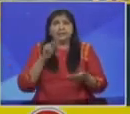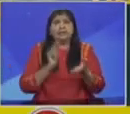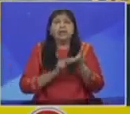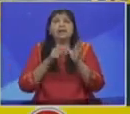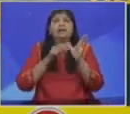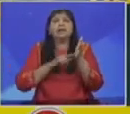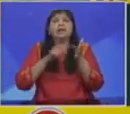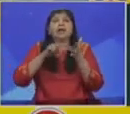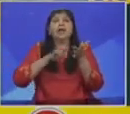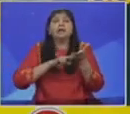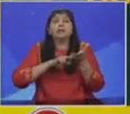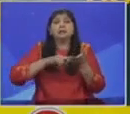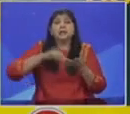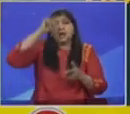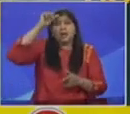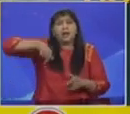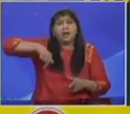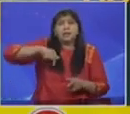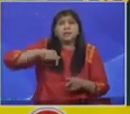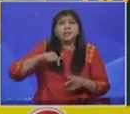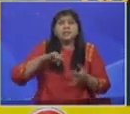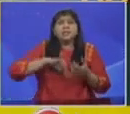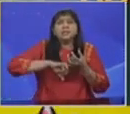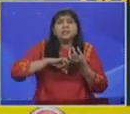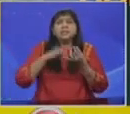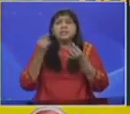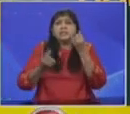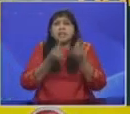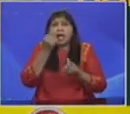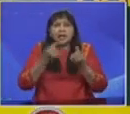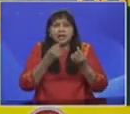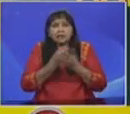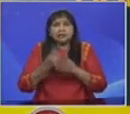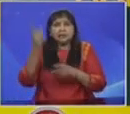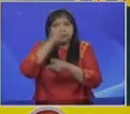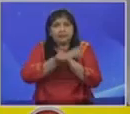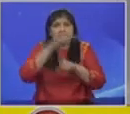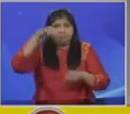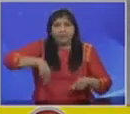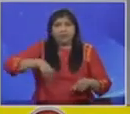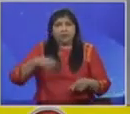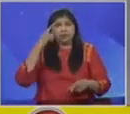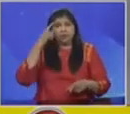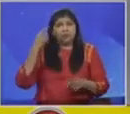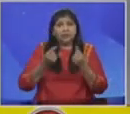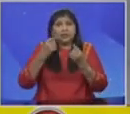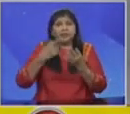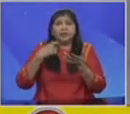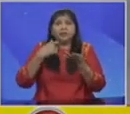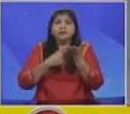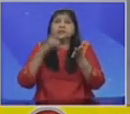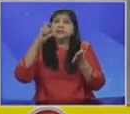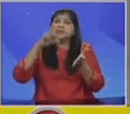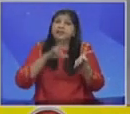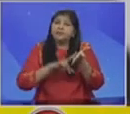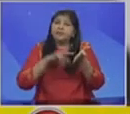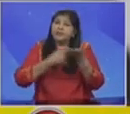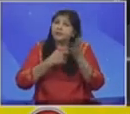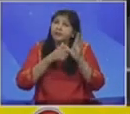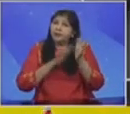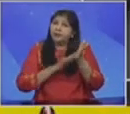भी है। आज का दिन भारत के महान वैज्ञानिक डॉक्टर सीवी रमन जी द्वारा की